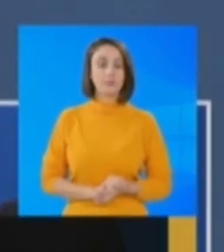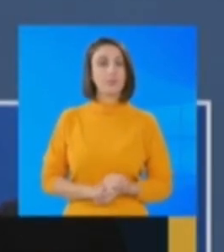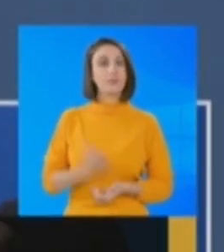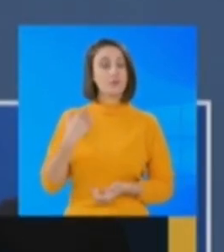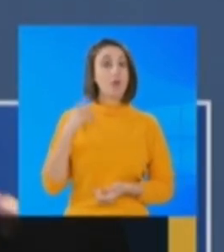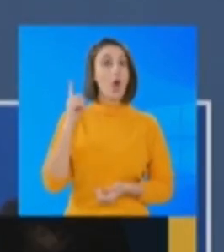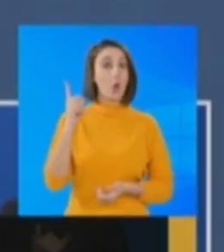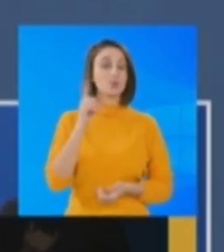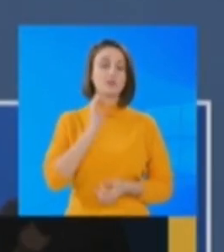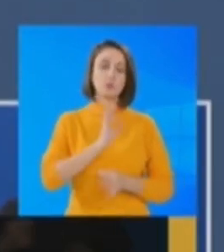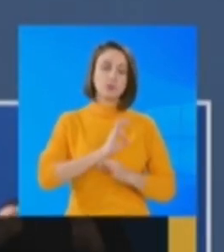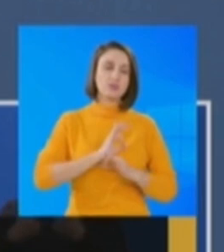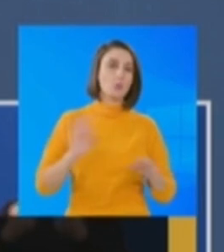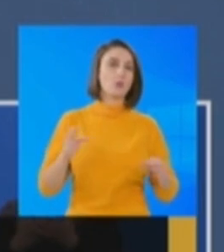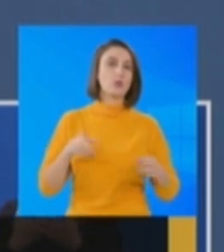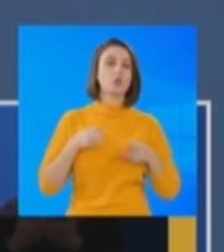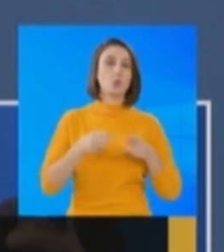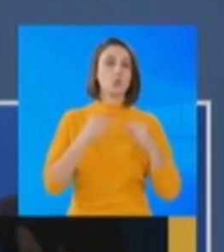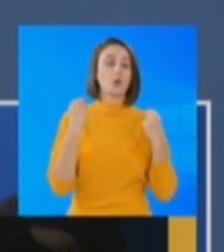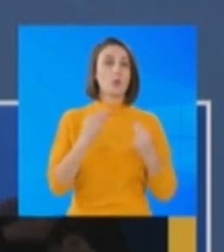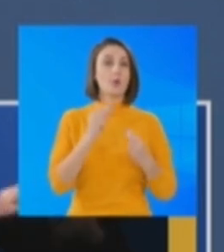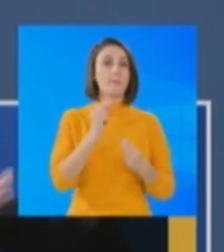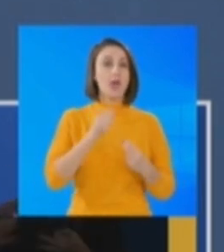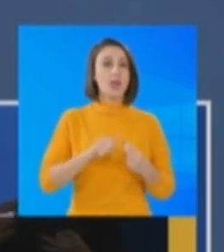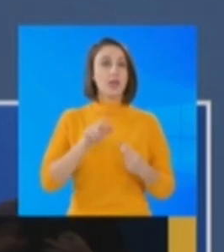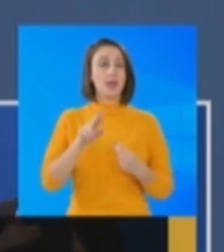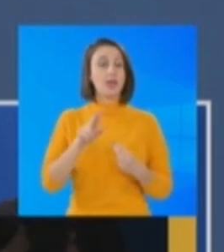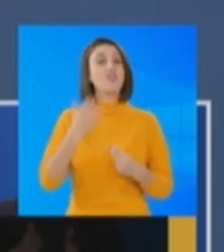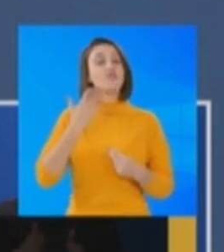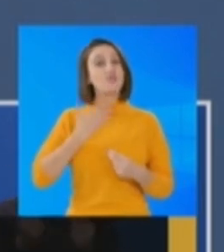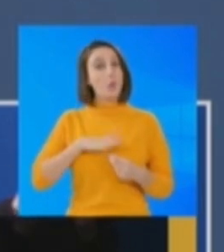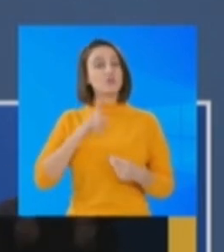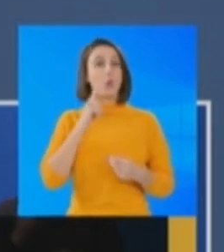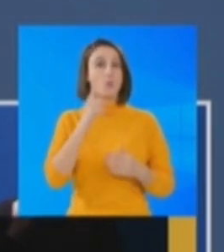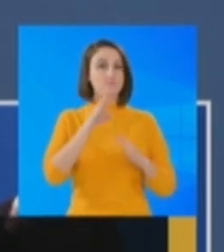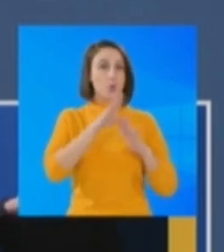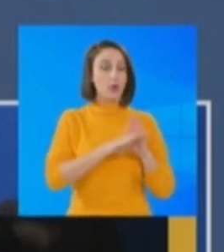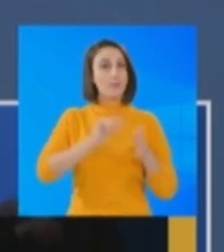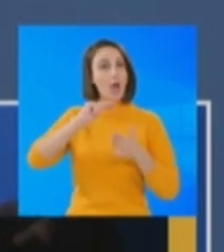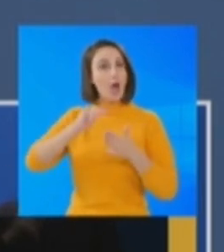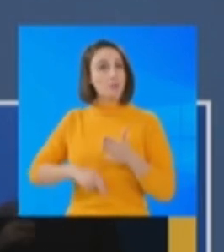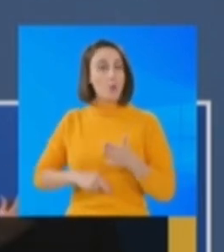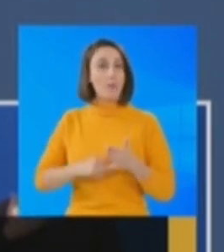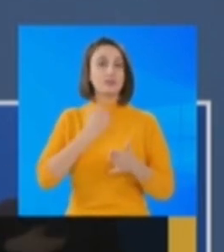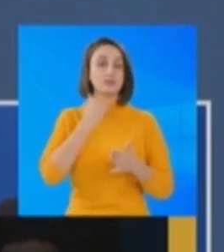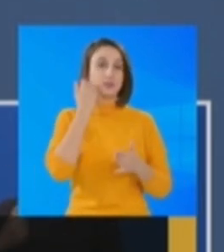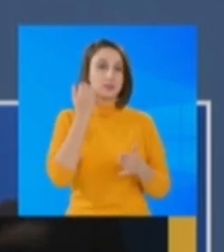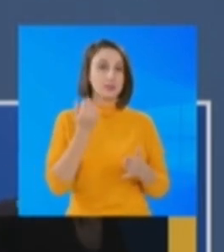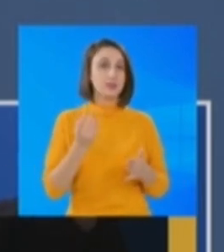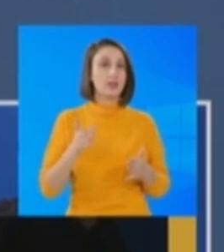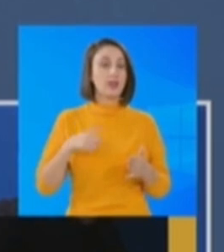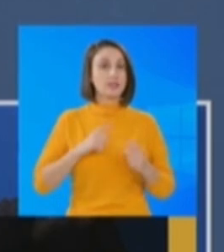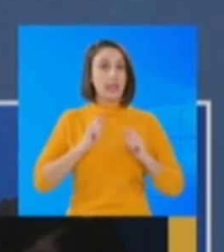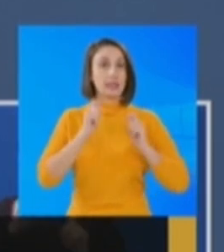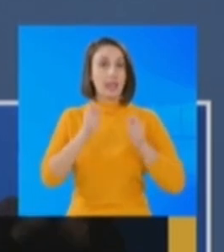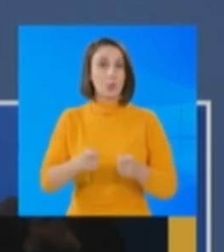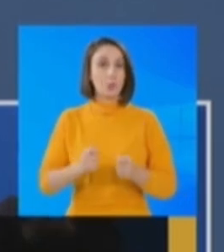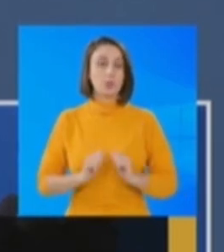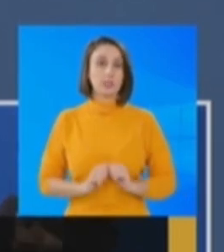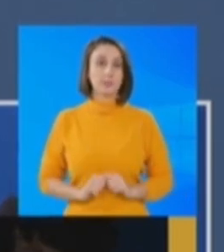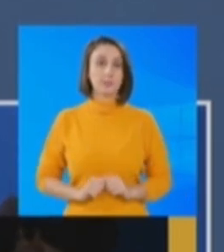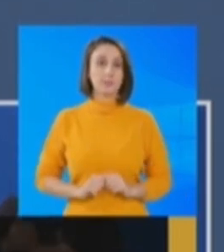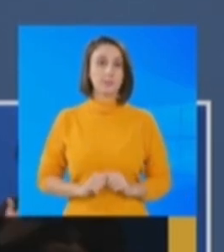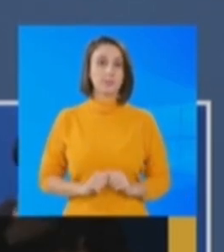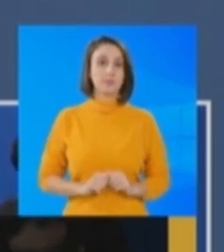fost acolo ca să ne asigurăm că suntem pe drumul cel bun cu PNR, vreau să fie un program care să fie aprobat în momentul în care este